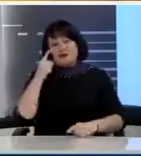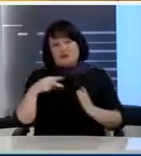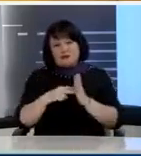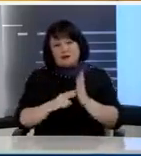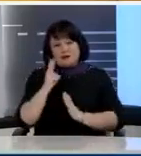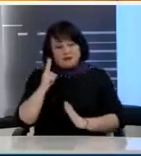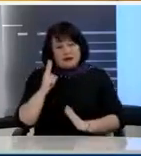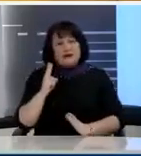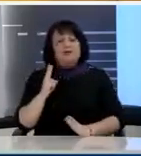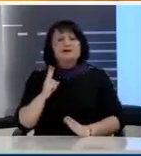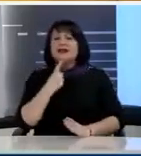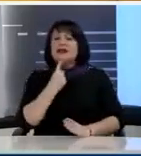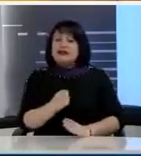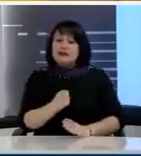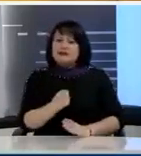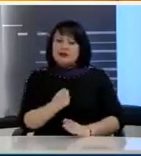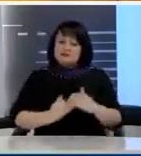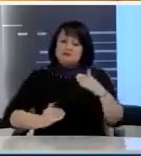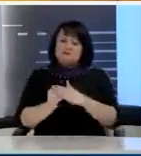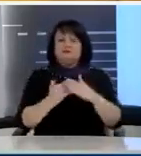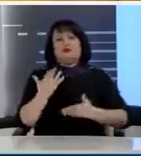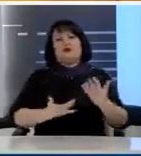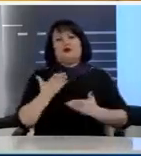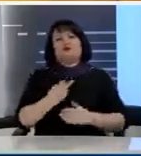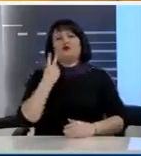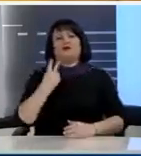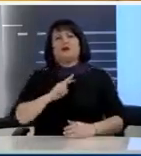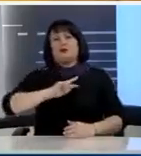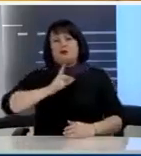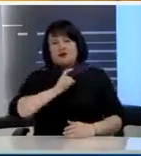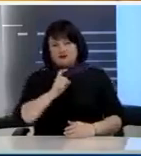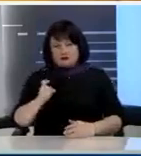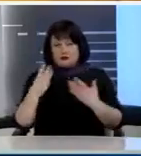2012, όρισα κλειστό προϋπολογισμό